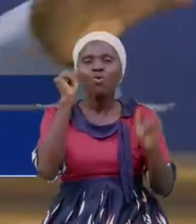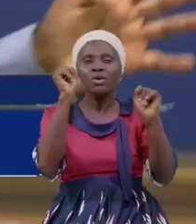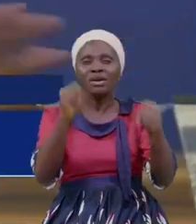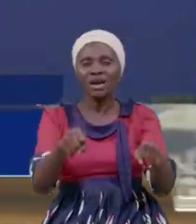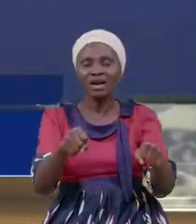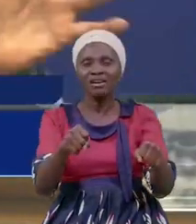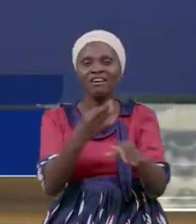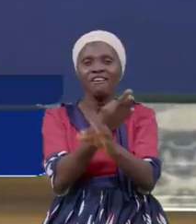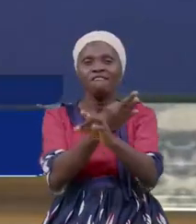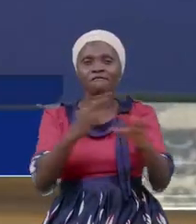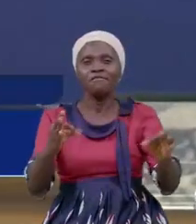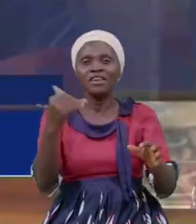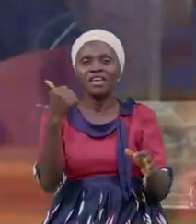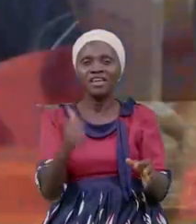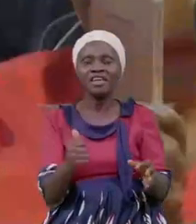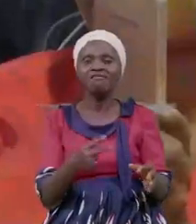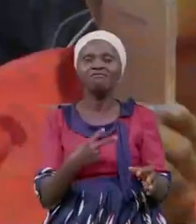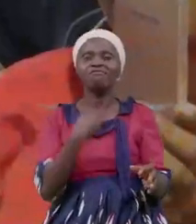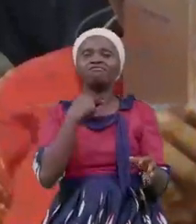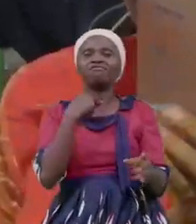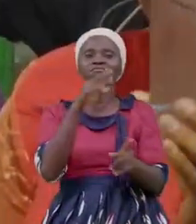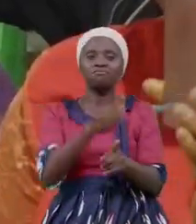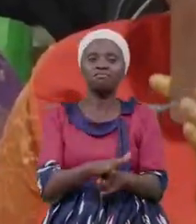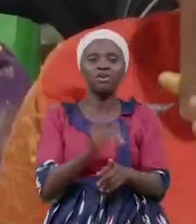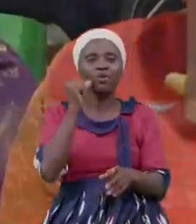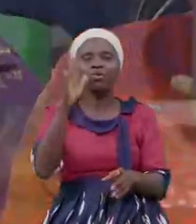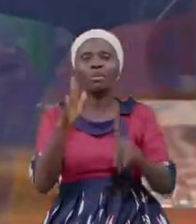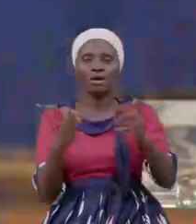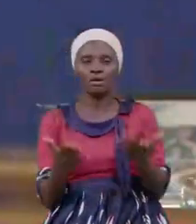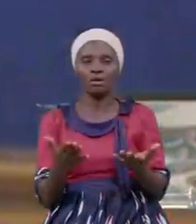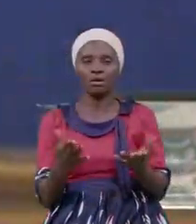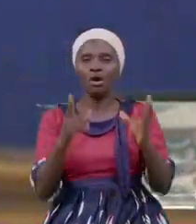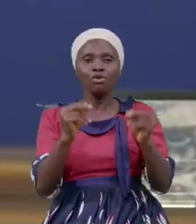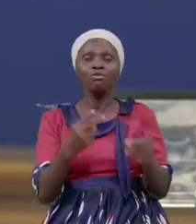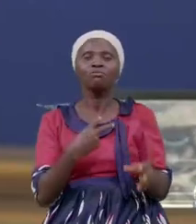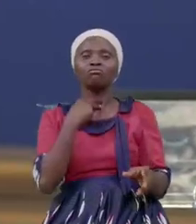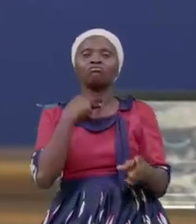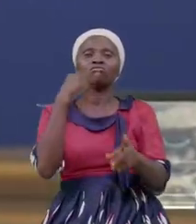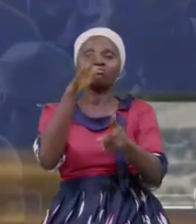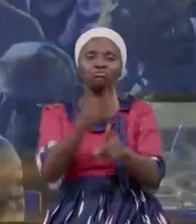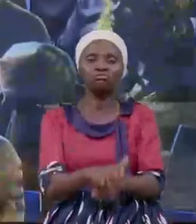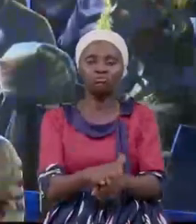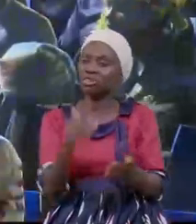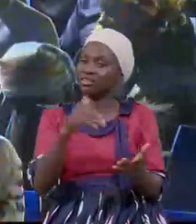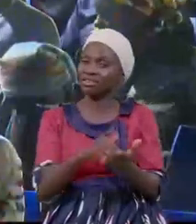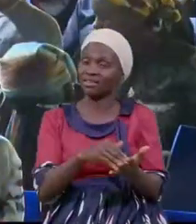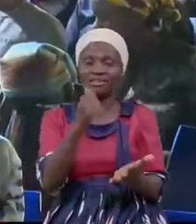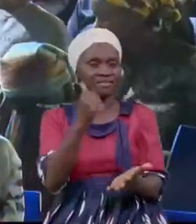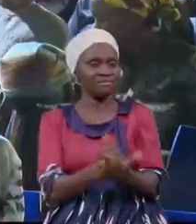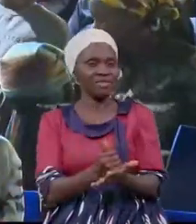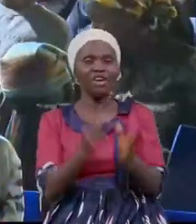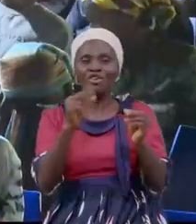victime plus de victimisation pour vous plus de direction négative pour